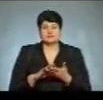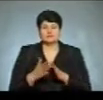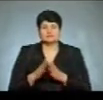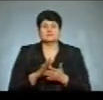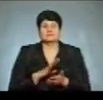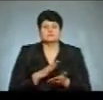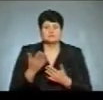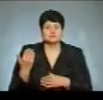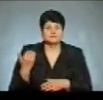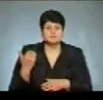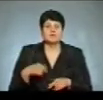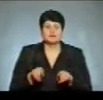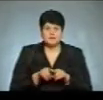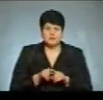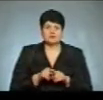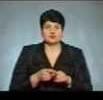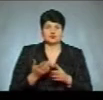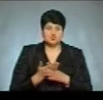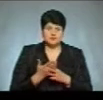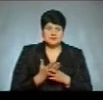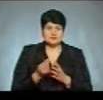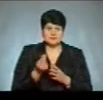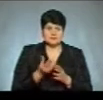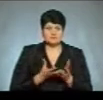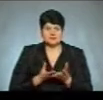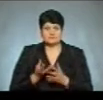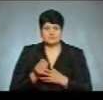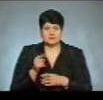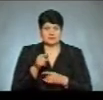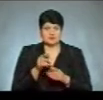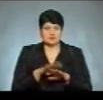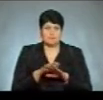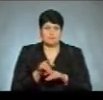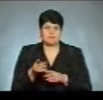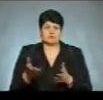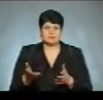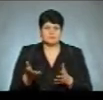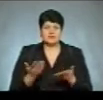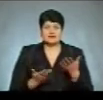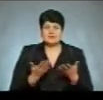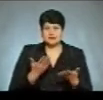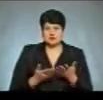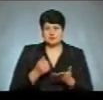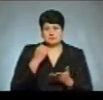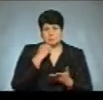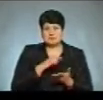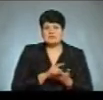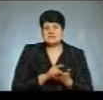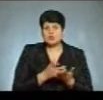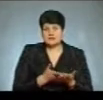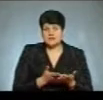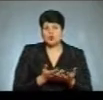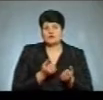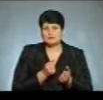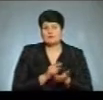фондом, то також готівкова субсидія буде виплачена через ці установи банків. Якщо ж пенсіонер